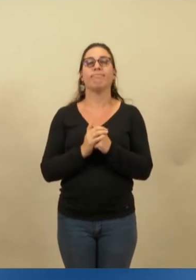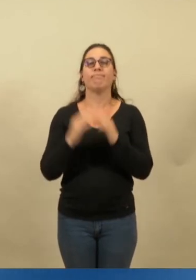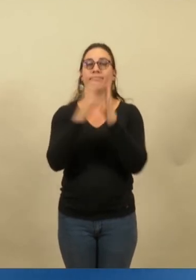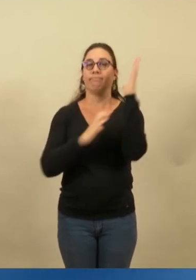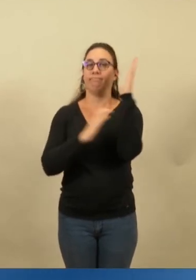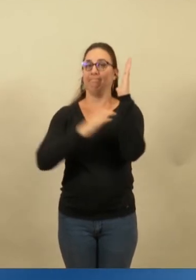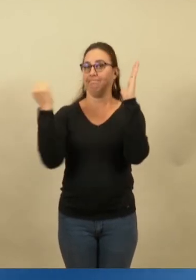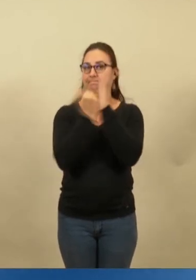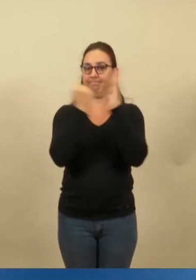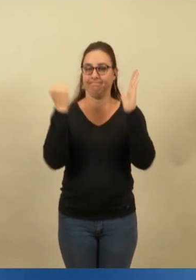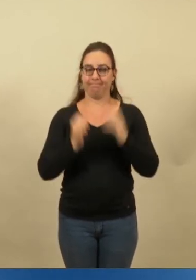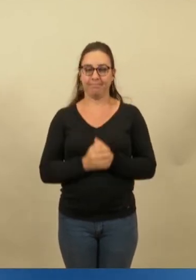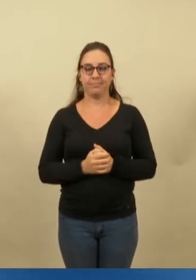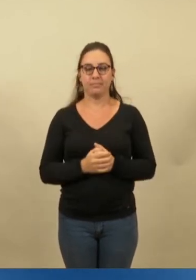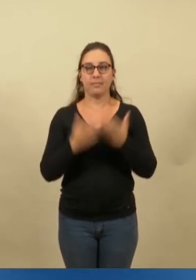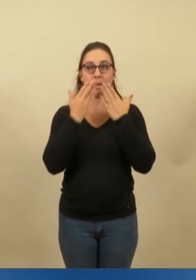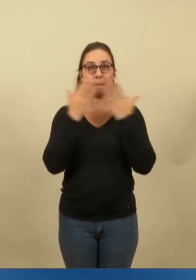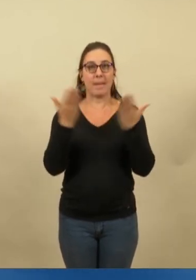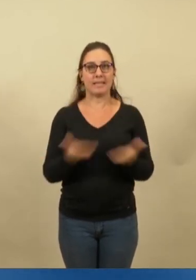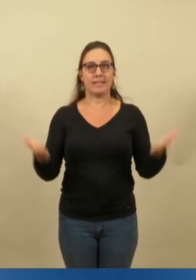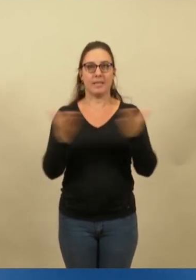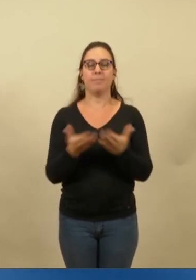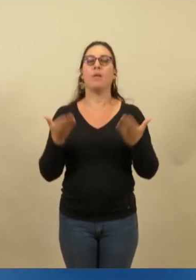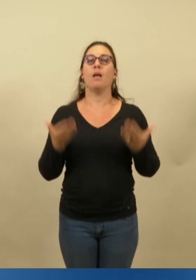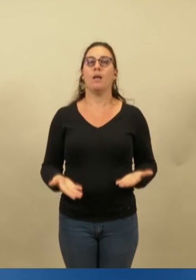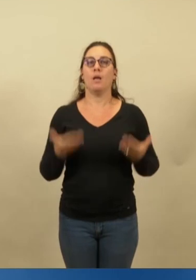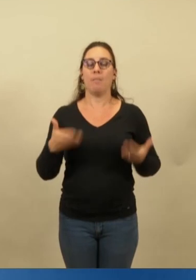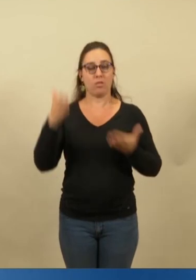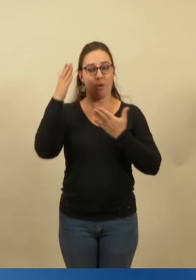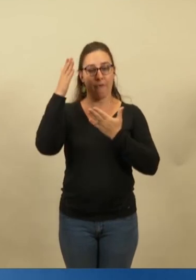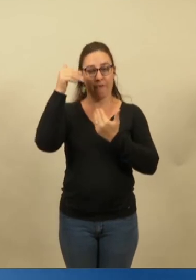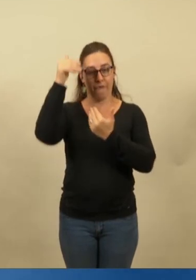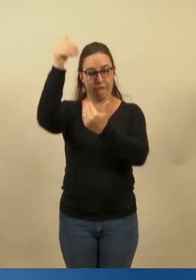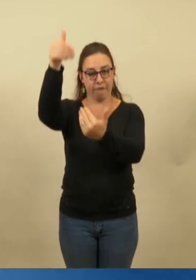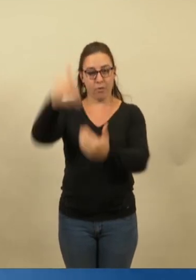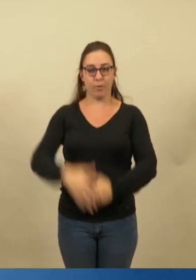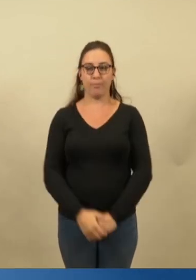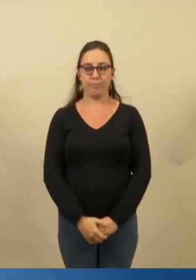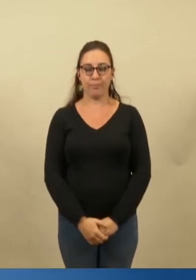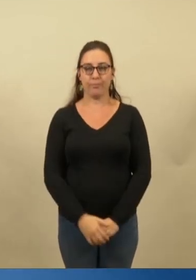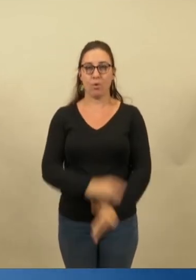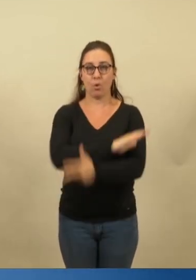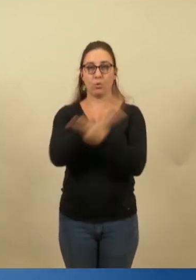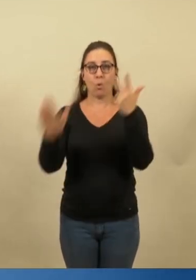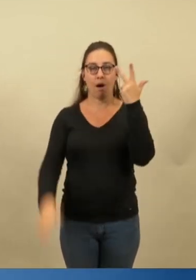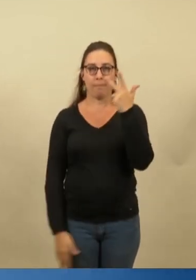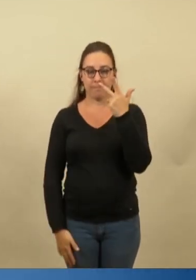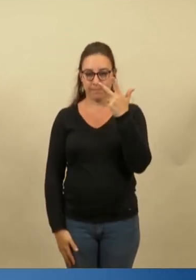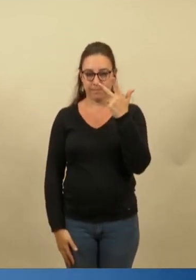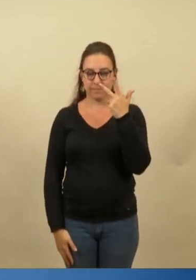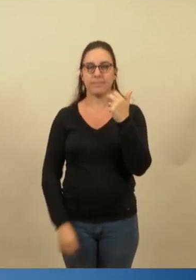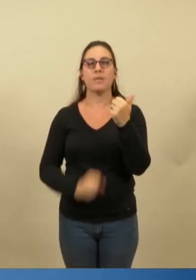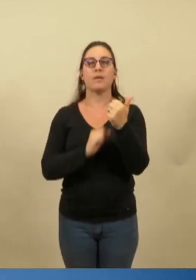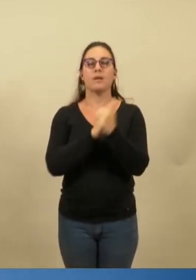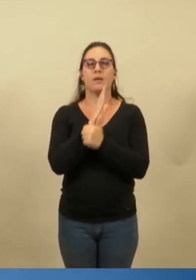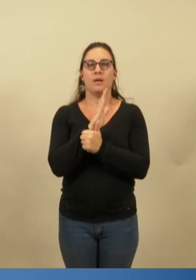adoptée je vous remercie nous passons au vœu il y a trois voeux le premier